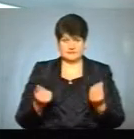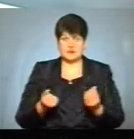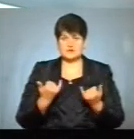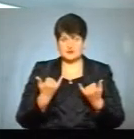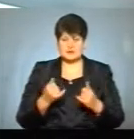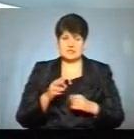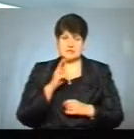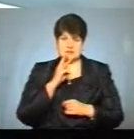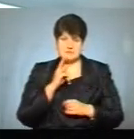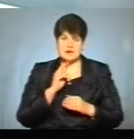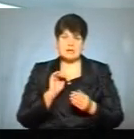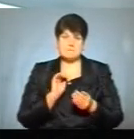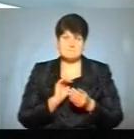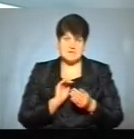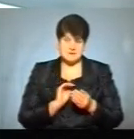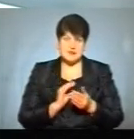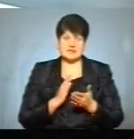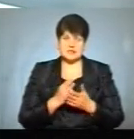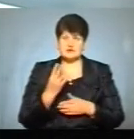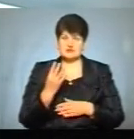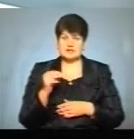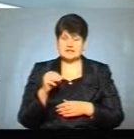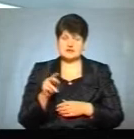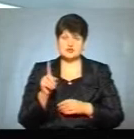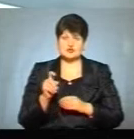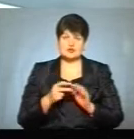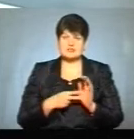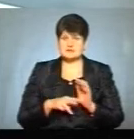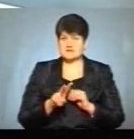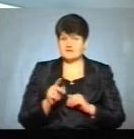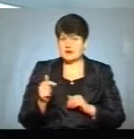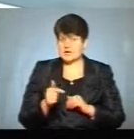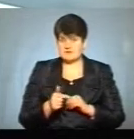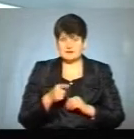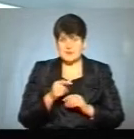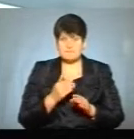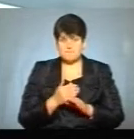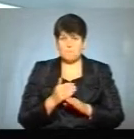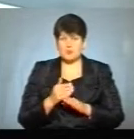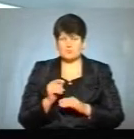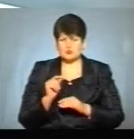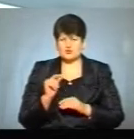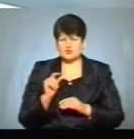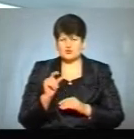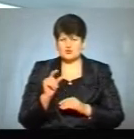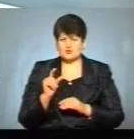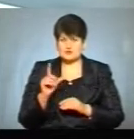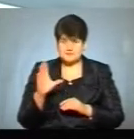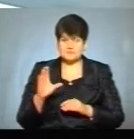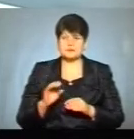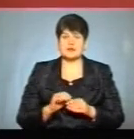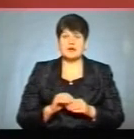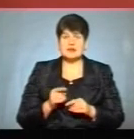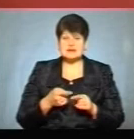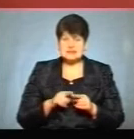плата мінімальна є 4172 гривні. Вона поступово, ну, по чуть-чуть вона все ж таки зростає. Ну, і це